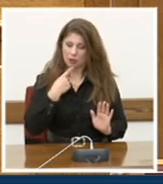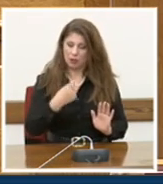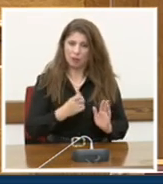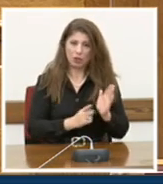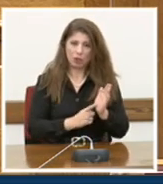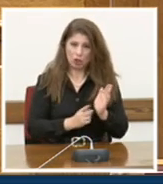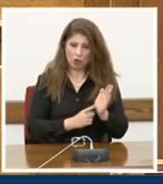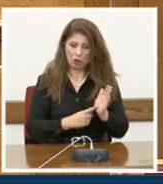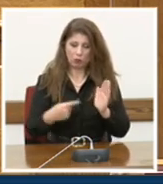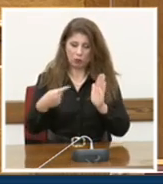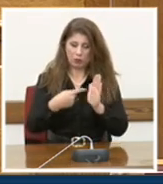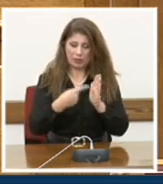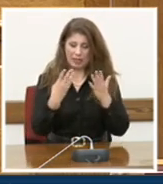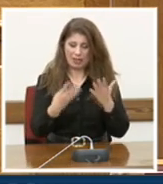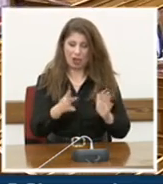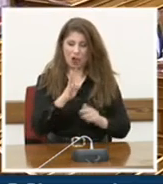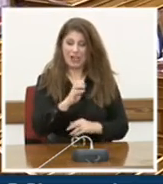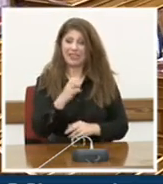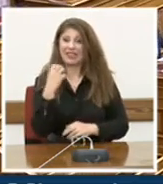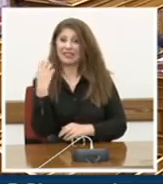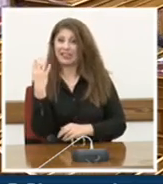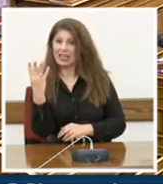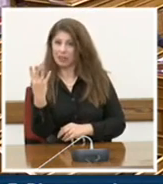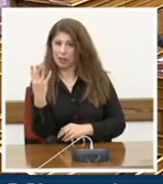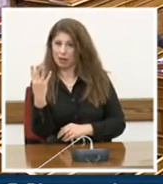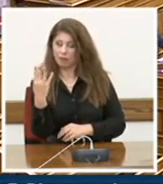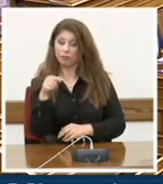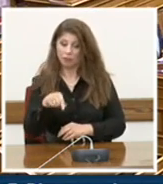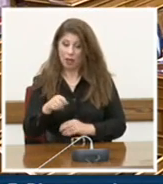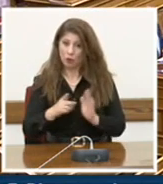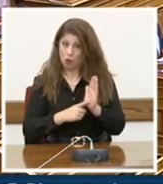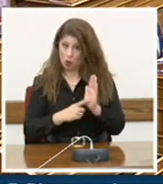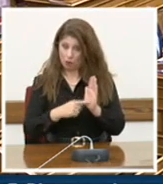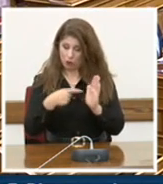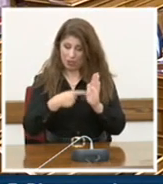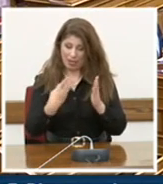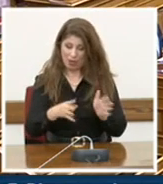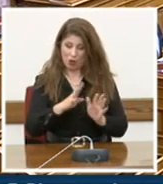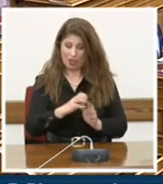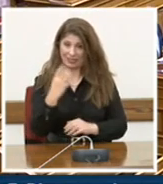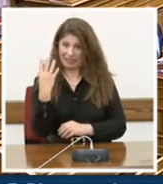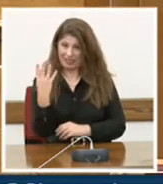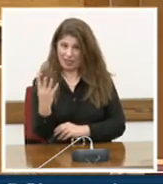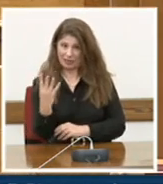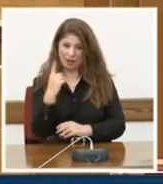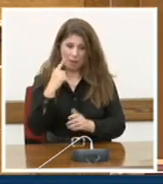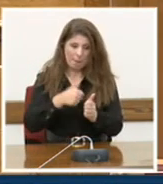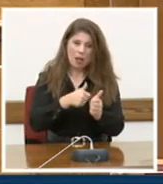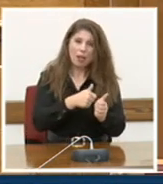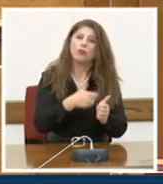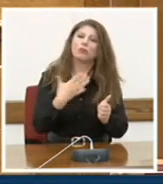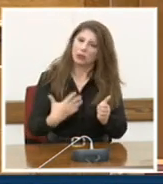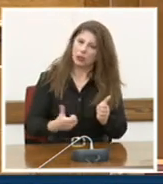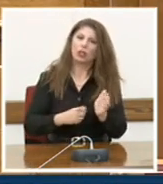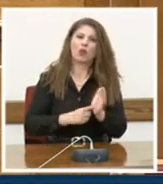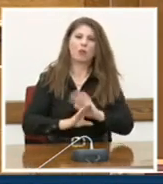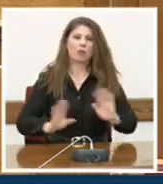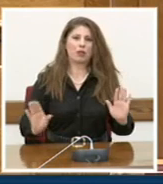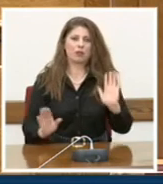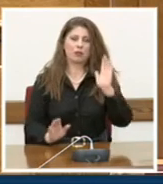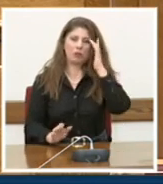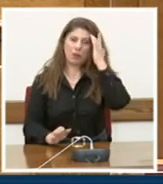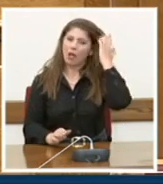του 1994, σύμφωνα με τον οποίο οι παρακολουθήσεις θεωρούνται νόμιμες. Αυτό το